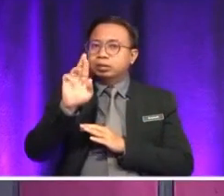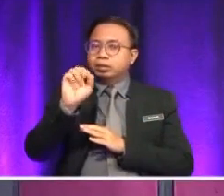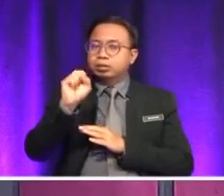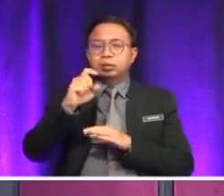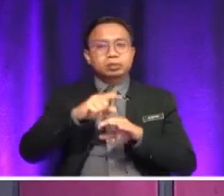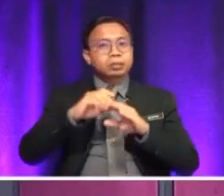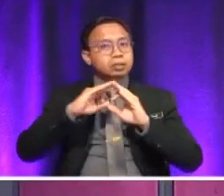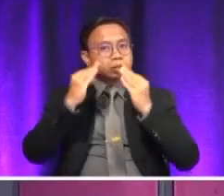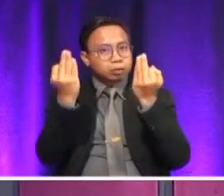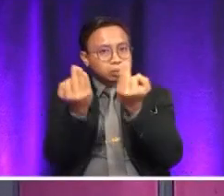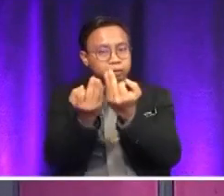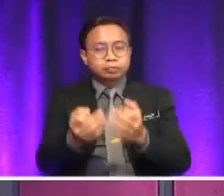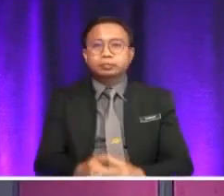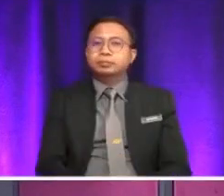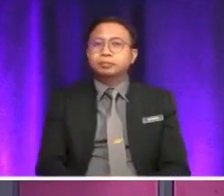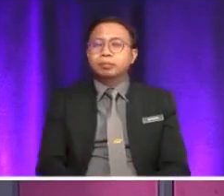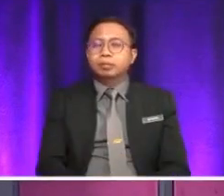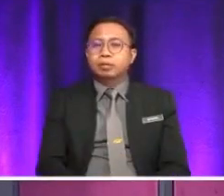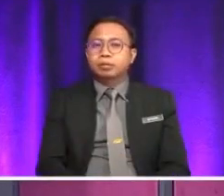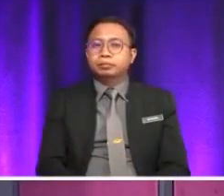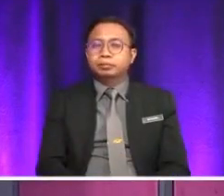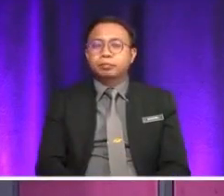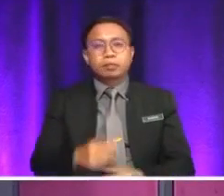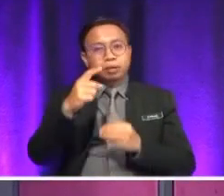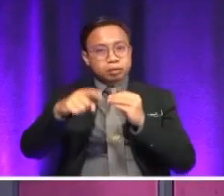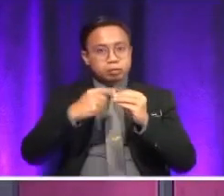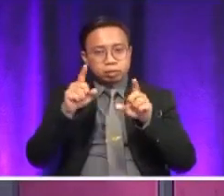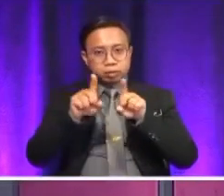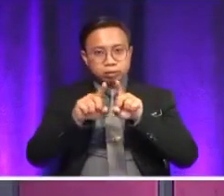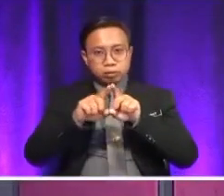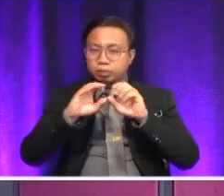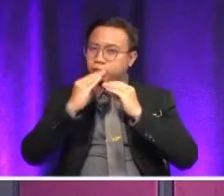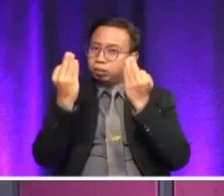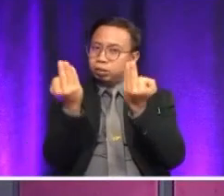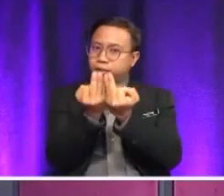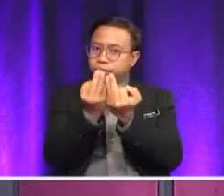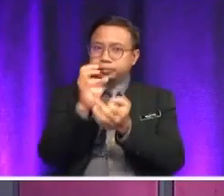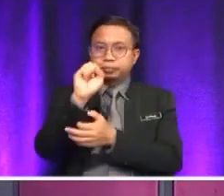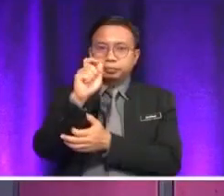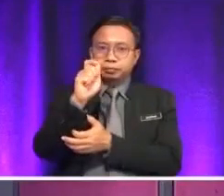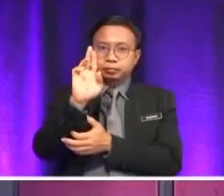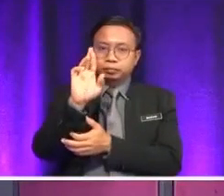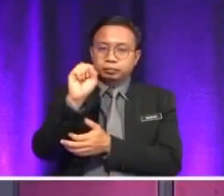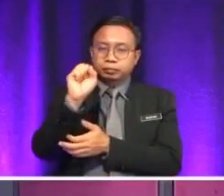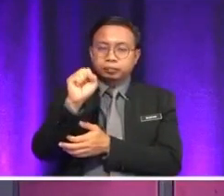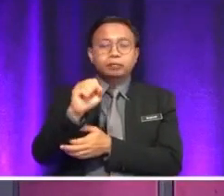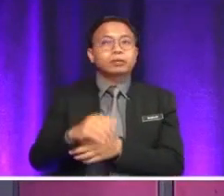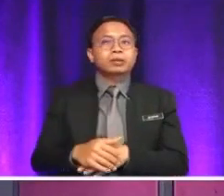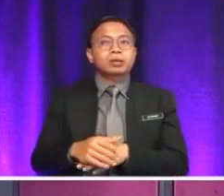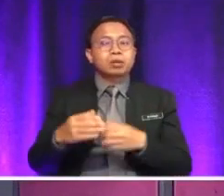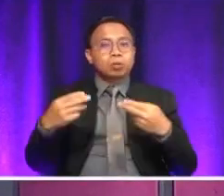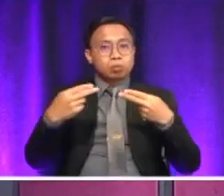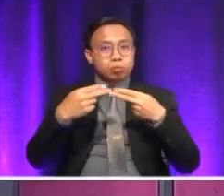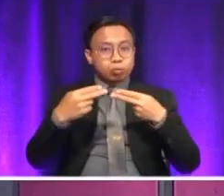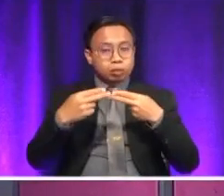keluarga? Okey, ni pula bila dia bersama dengan keluarga, stres. Okey, hubungan kekeluargaan akan menjadi